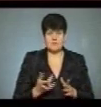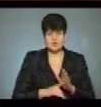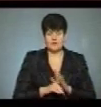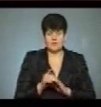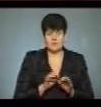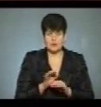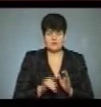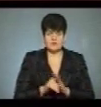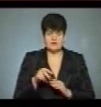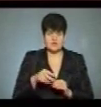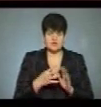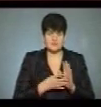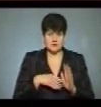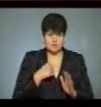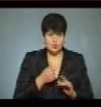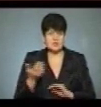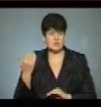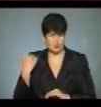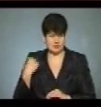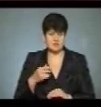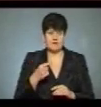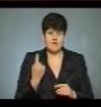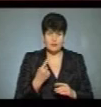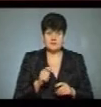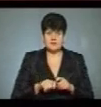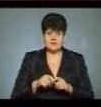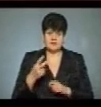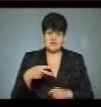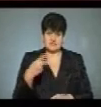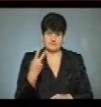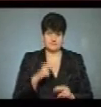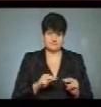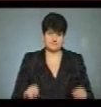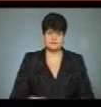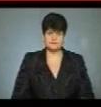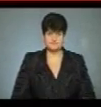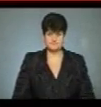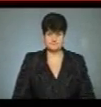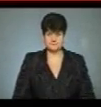вчителів стартував у 2019-му, тоді в області сертифікували 22 педагоги.